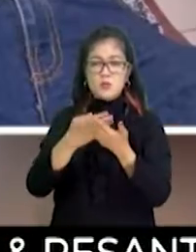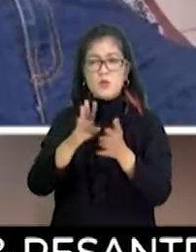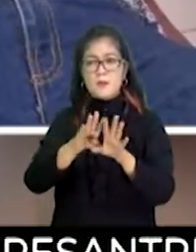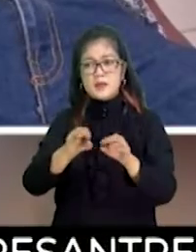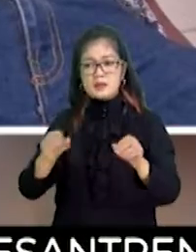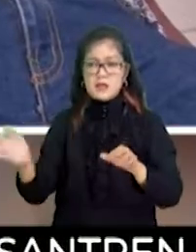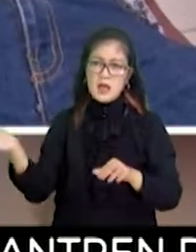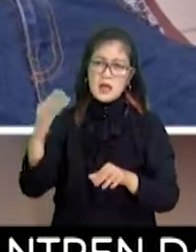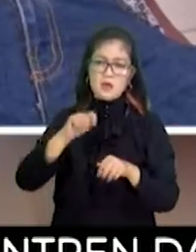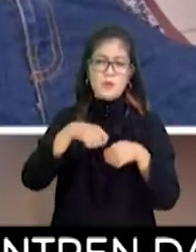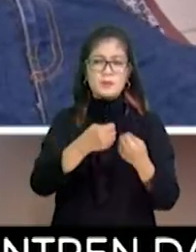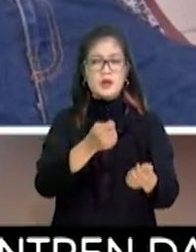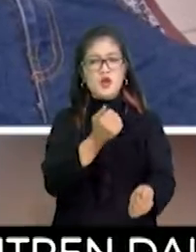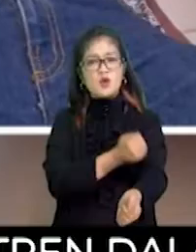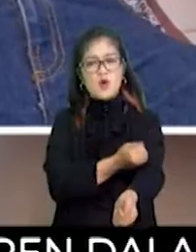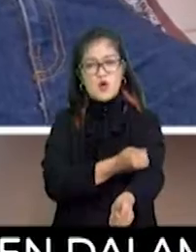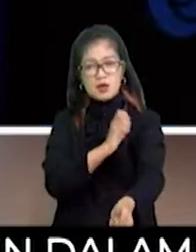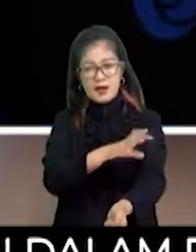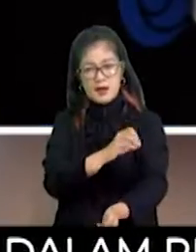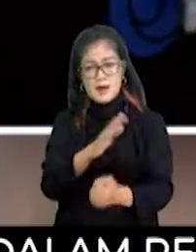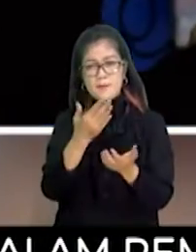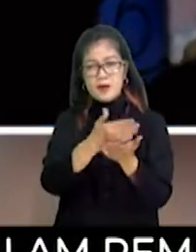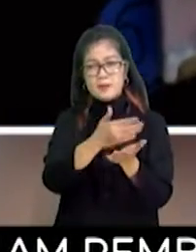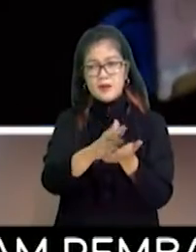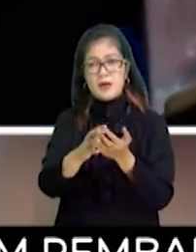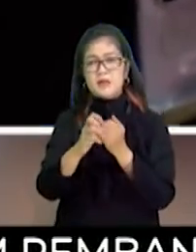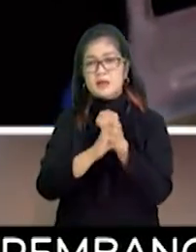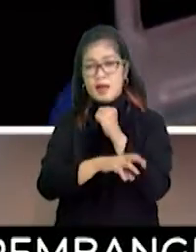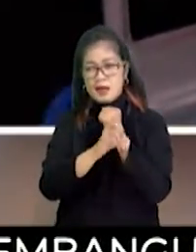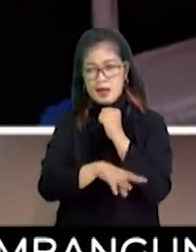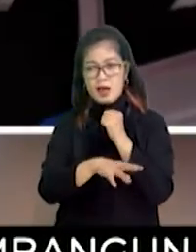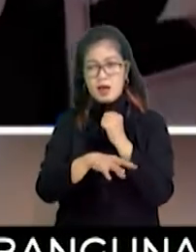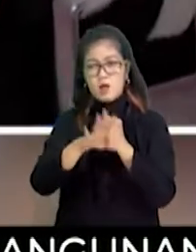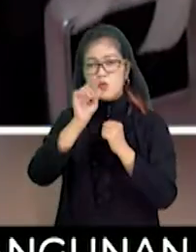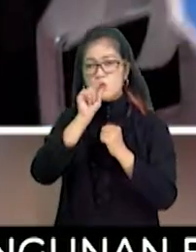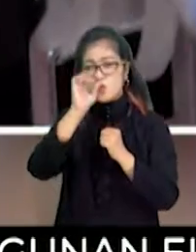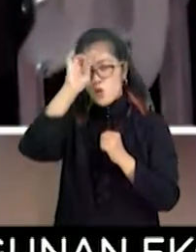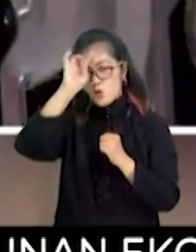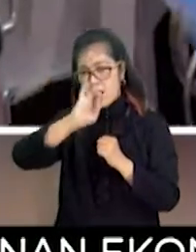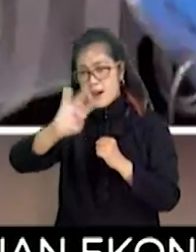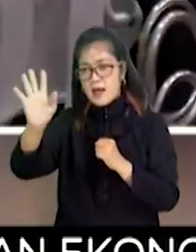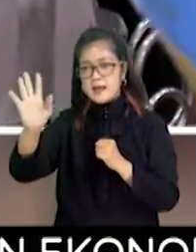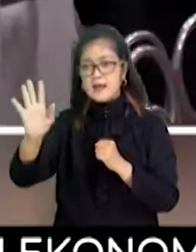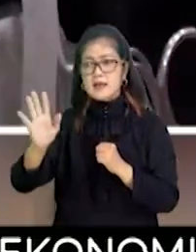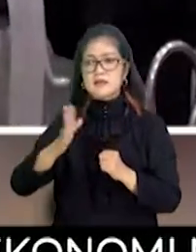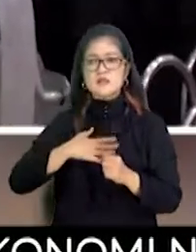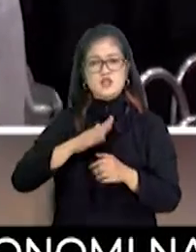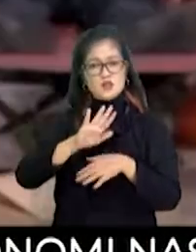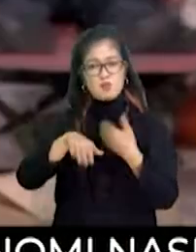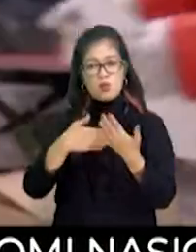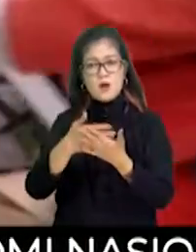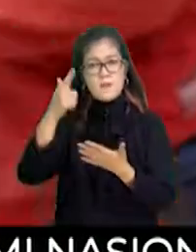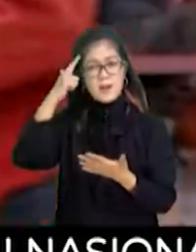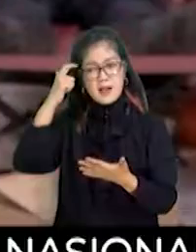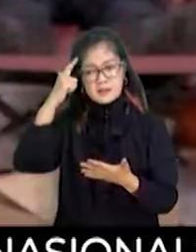punya darah dan bisa membagikan darah GTA Jadi mungkin kita ingin mengajak kita dimana semua bisa ajar